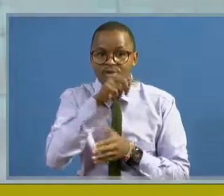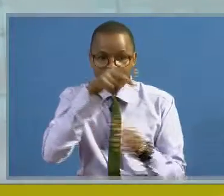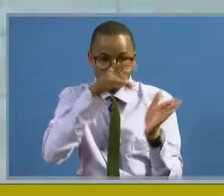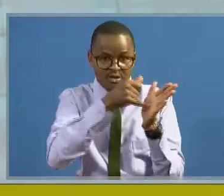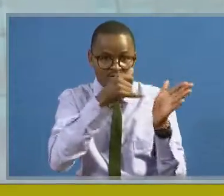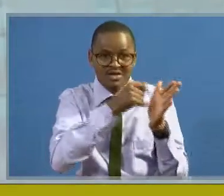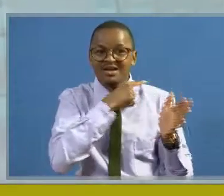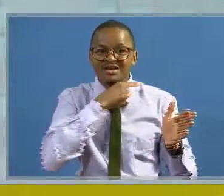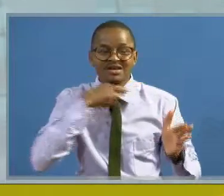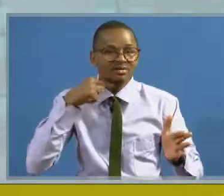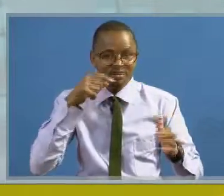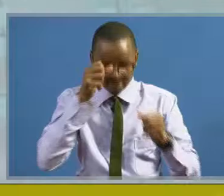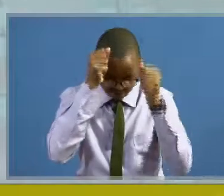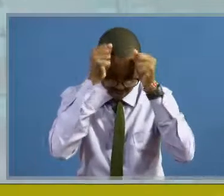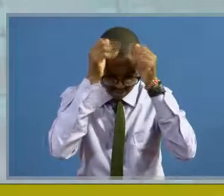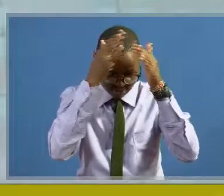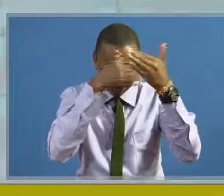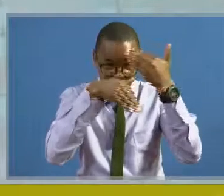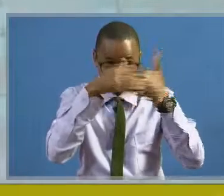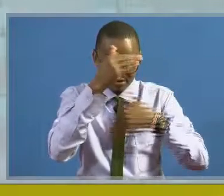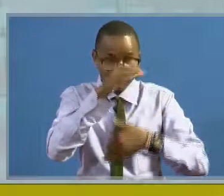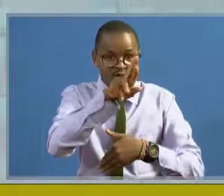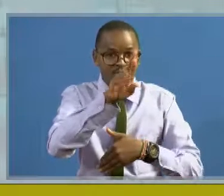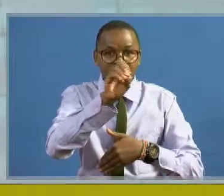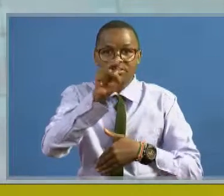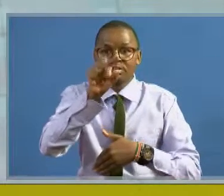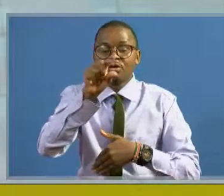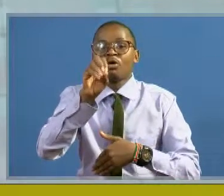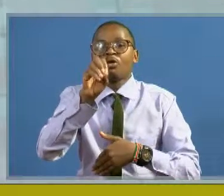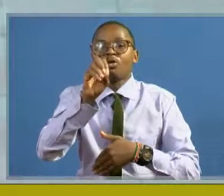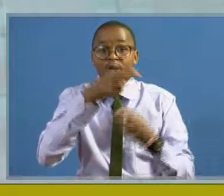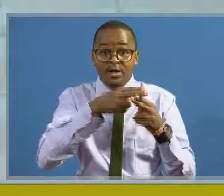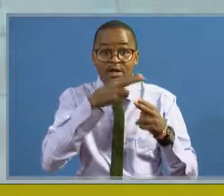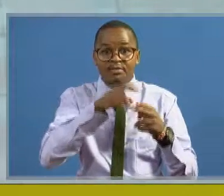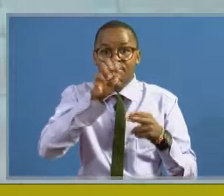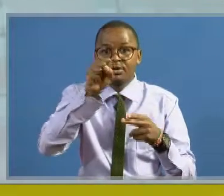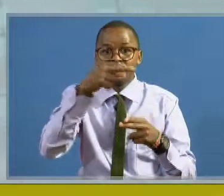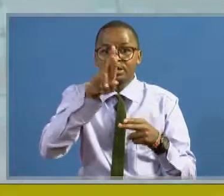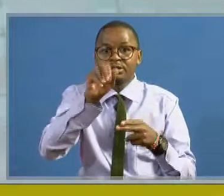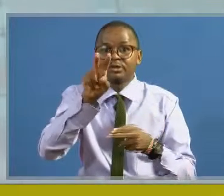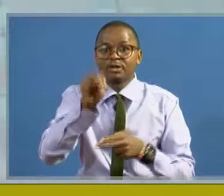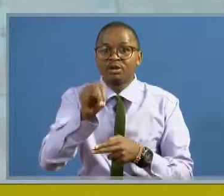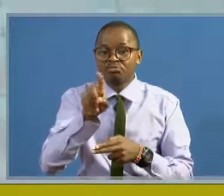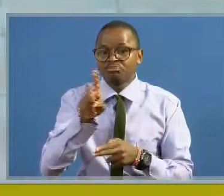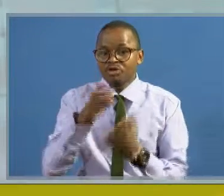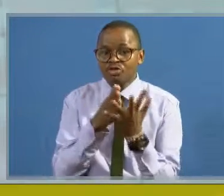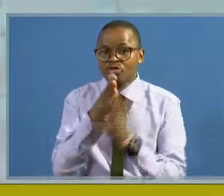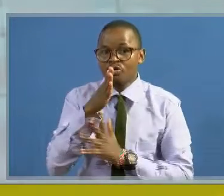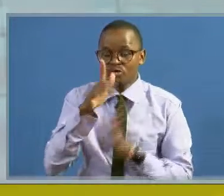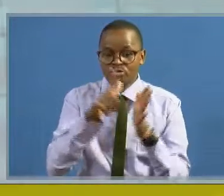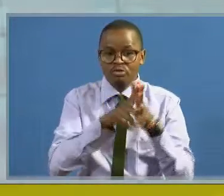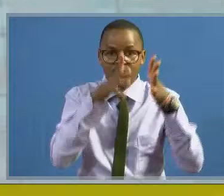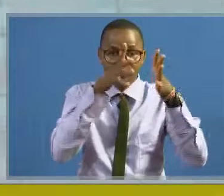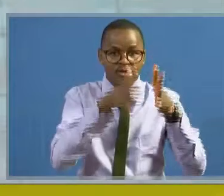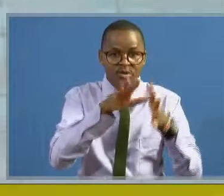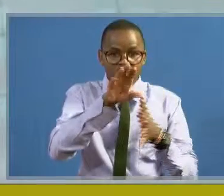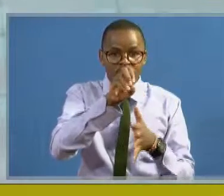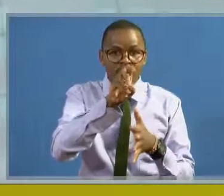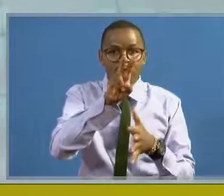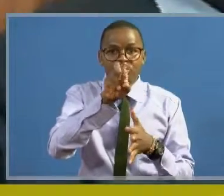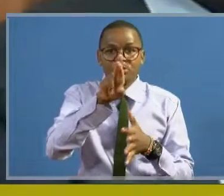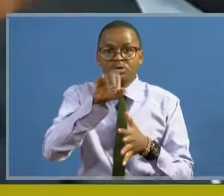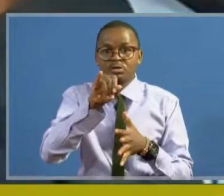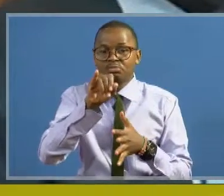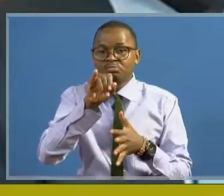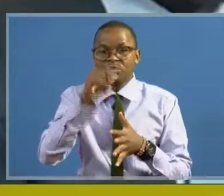kuhusika katika mauaji aliyekuwa mwanafunzi wa chuo kikuu cha Rongo Sharon Otieno. Hata hivyo upande wa mashtaka kupitia wakili Joseph Ondari